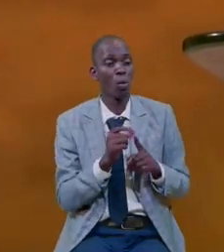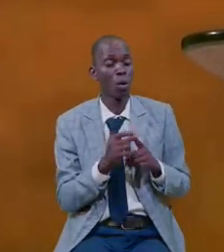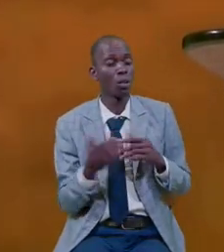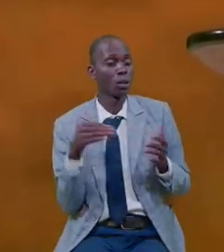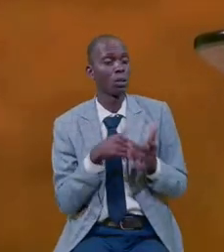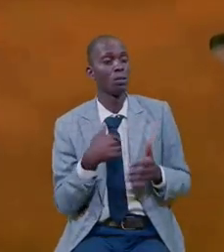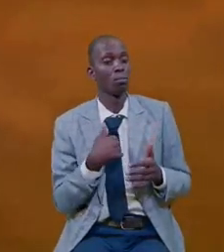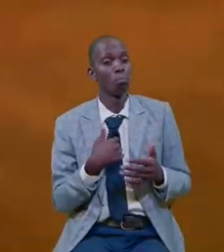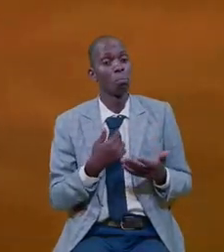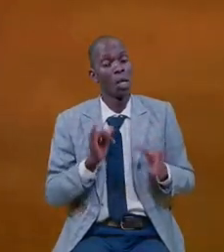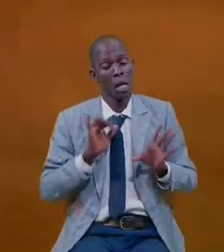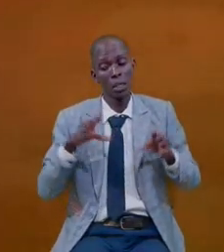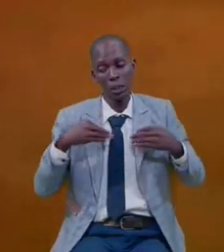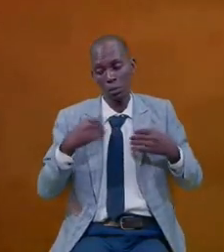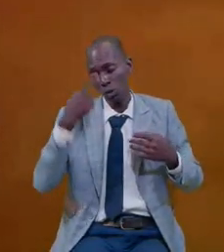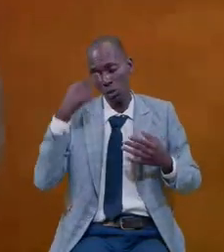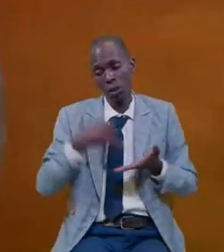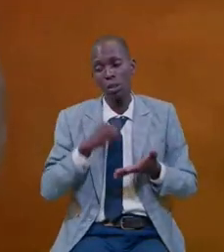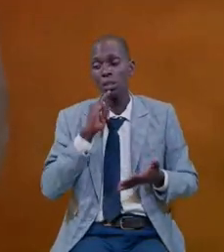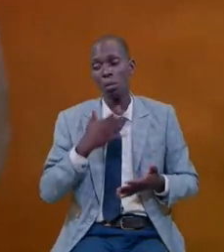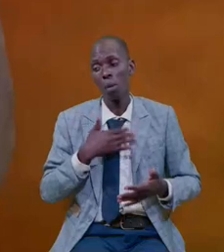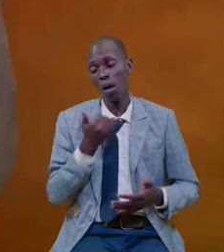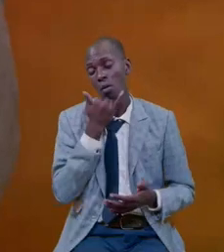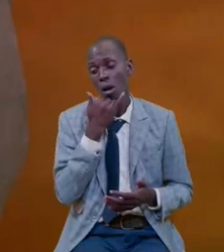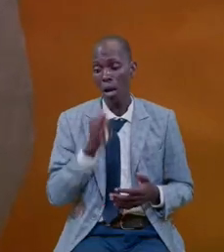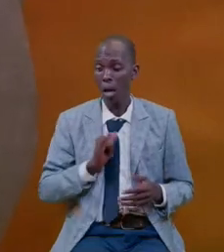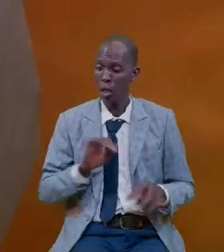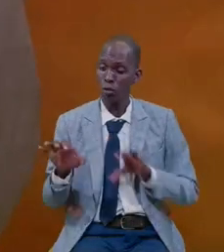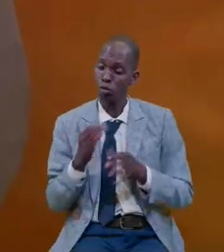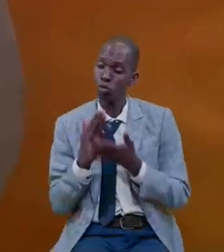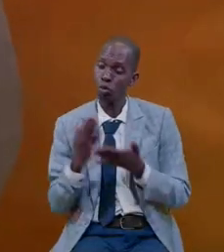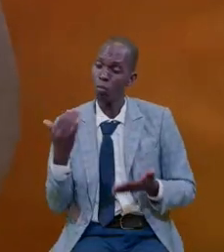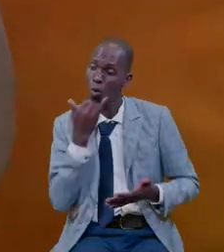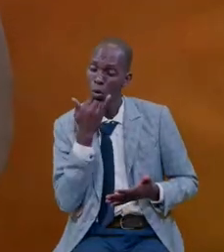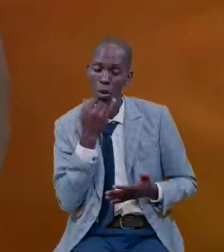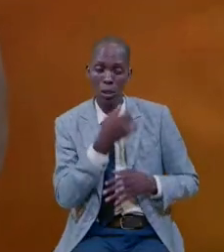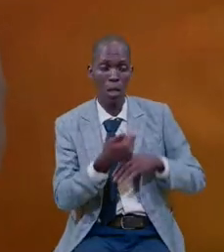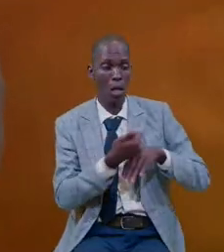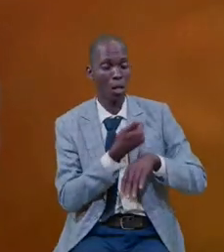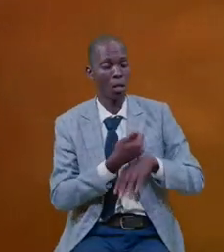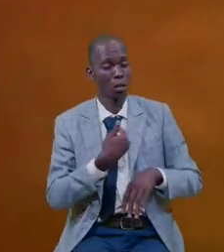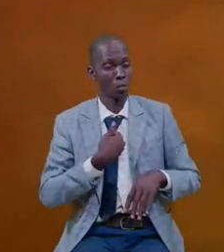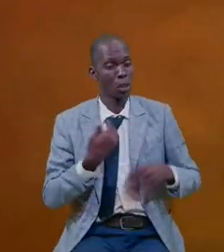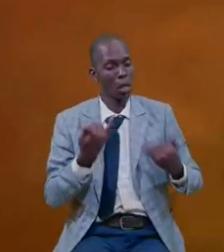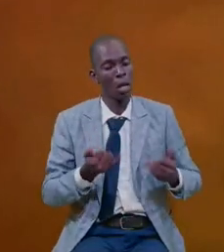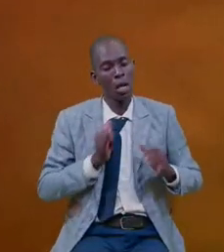Et puis, j'ai dit, c'est ma faute, j'ai fait ça. Donc, j'accepte ces